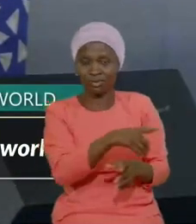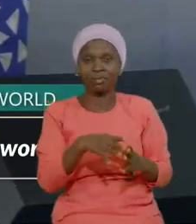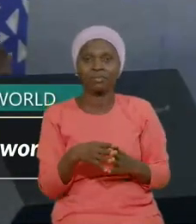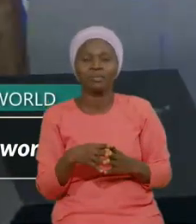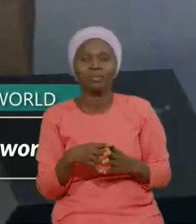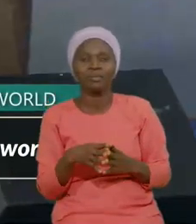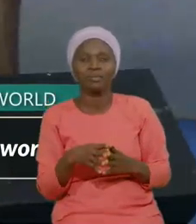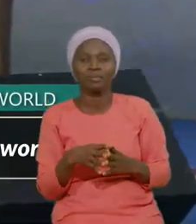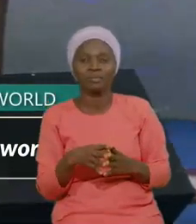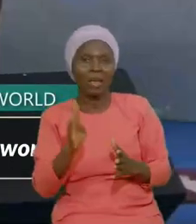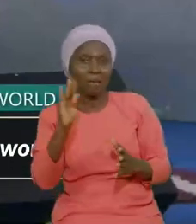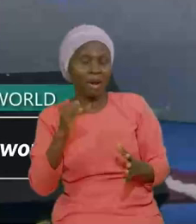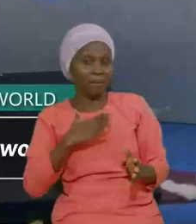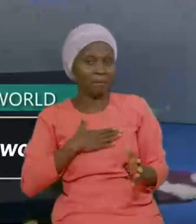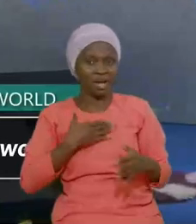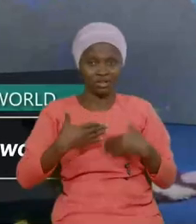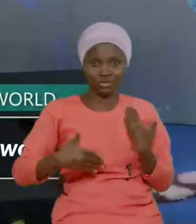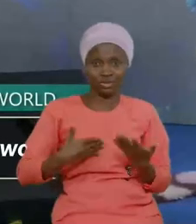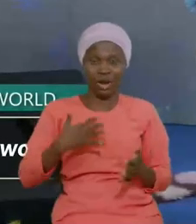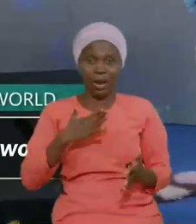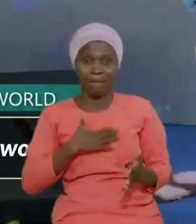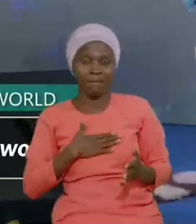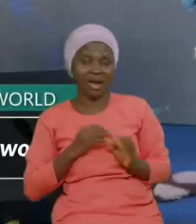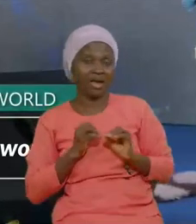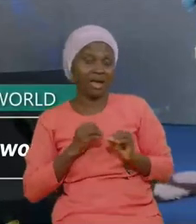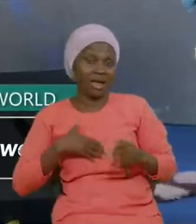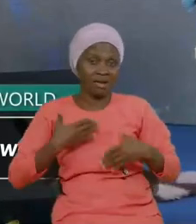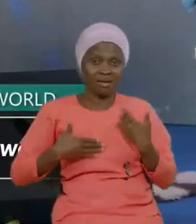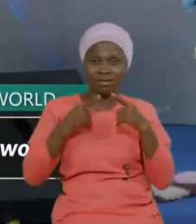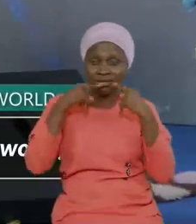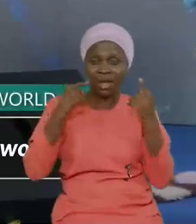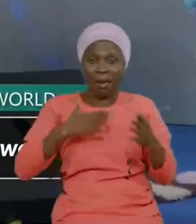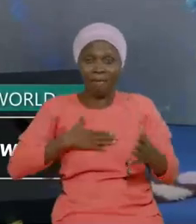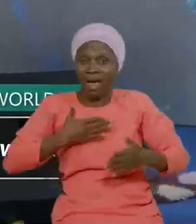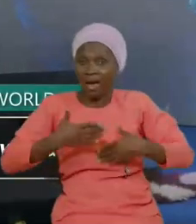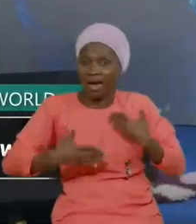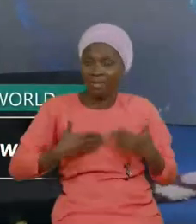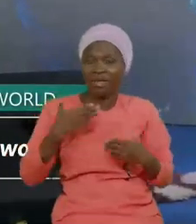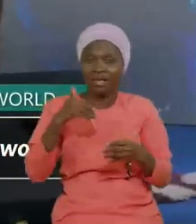Les gens ne voient pas Dieu, mais je veux refléter Dieu dans mes actions.